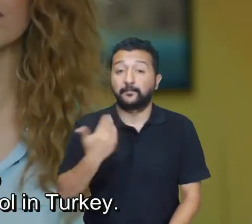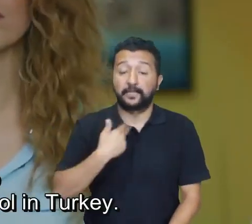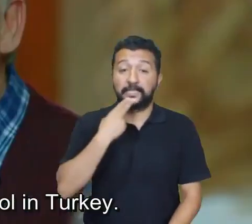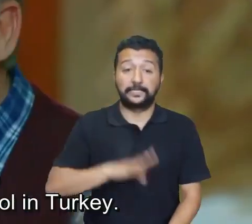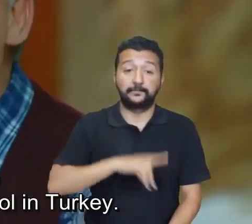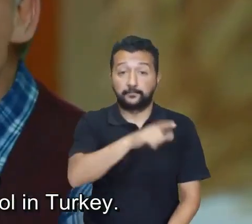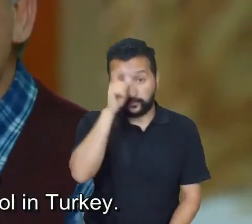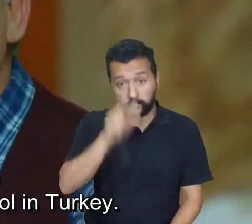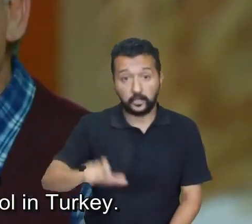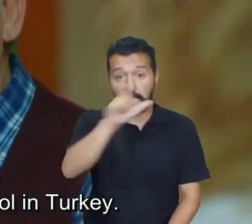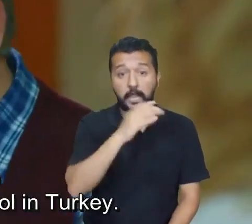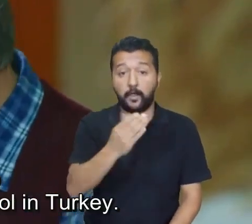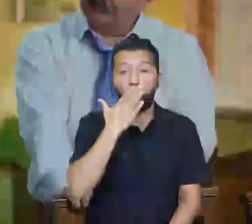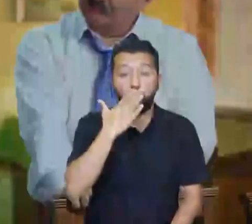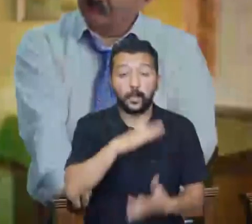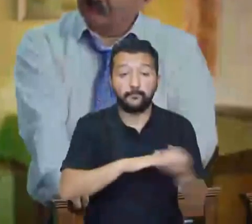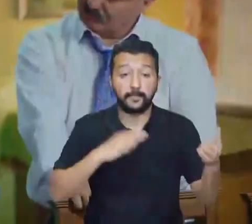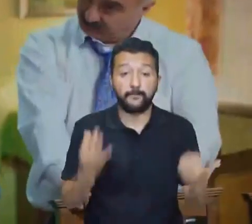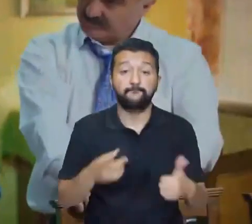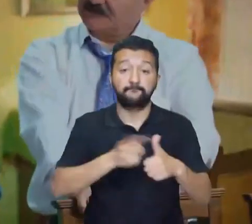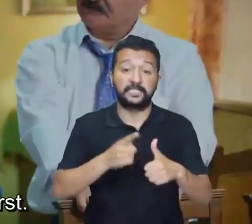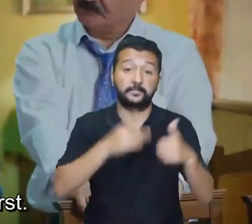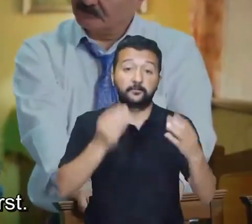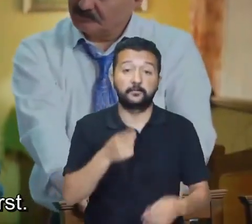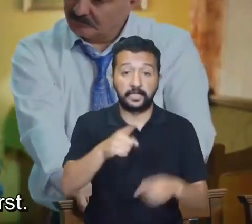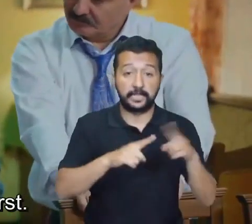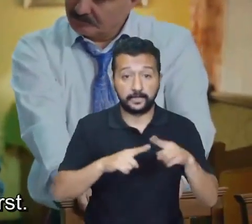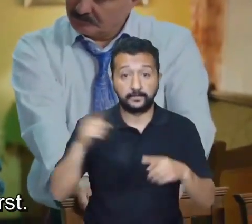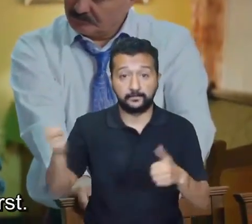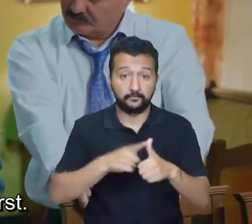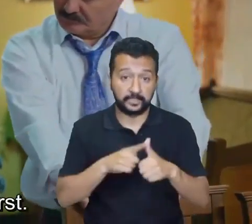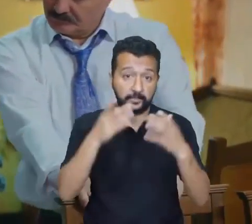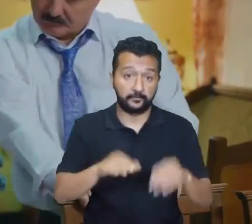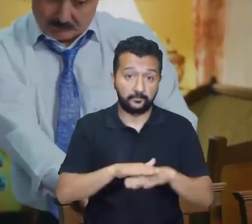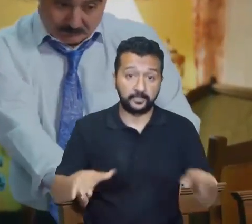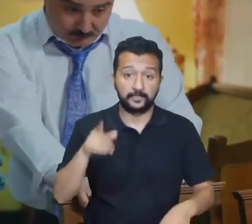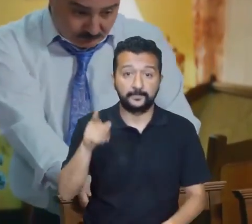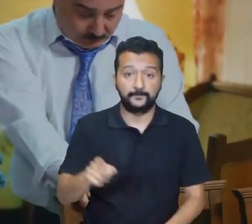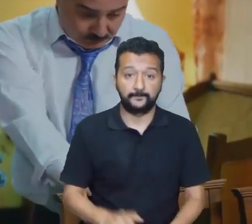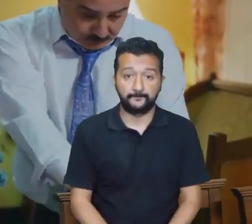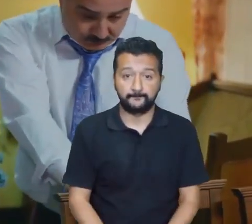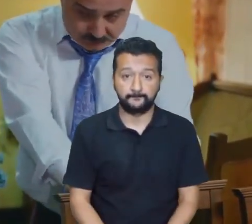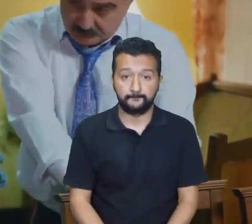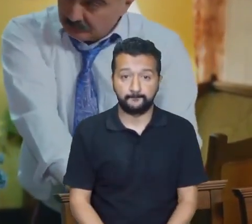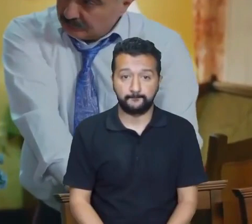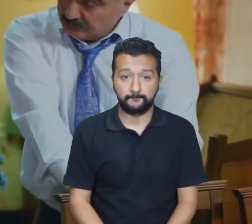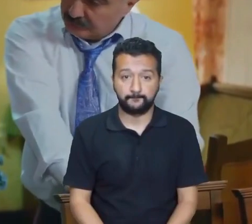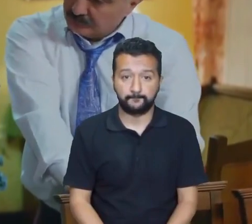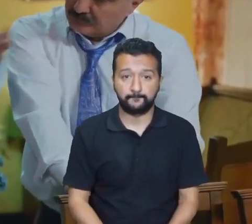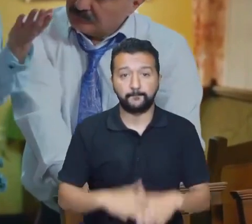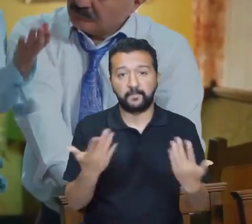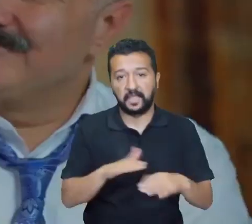Benim kızım da Türkiye'nin en iyi okulunu bitirdi. Hem de birincilikle. Tarık da birincilikle bitirdi. Şener Itır'ın kolunu dürttü, göz